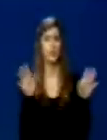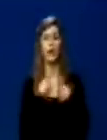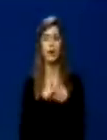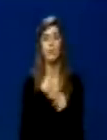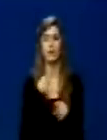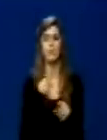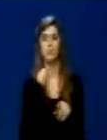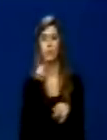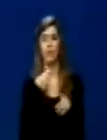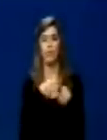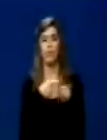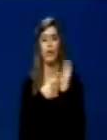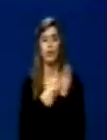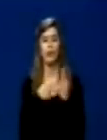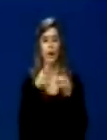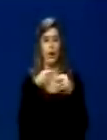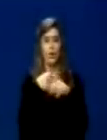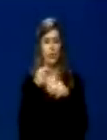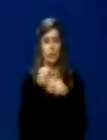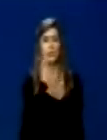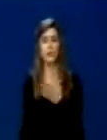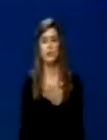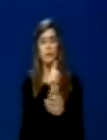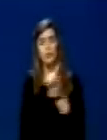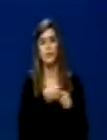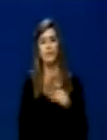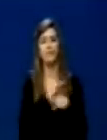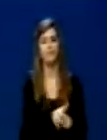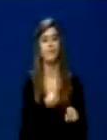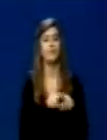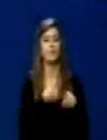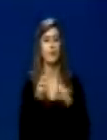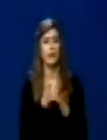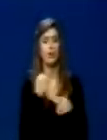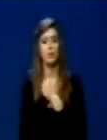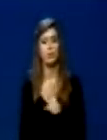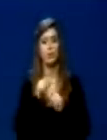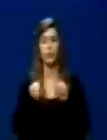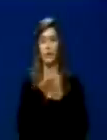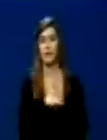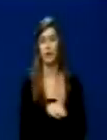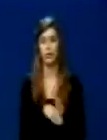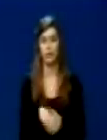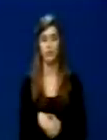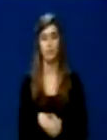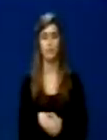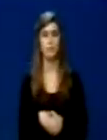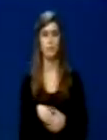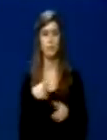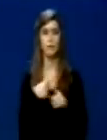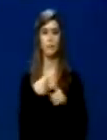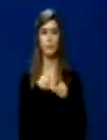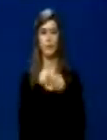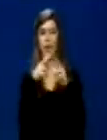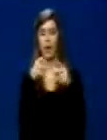në të cilat akuzohet AKP-ja, dhe më herët AKM-ja si shkelësja dhe drejtë për drejtë e procedurave dhe rregullave dhe ligjeve, nuk figurojnë fare në raportin e